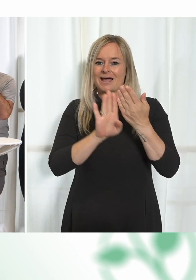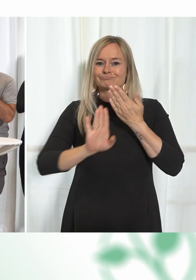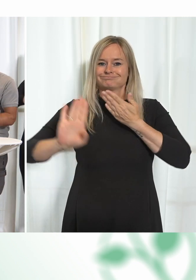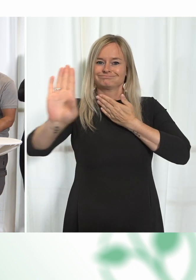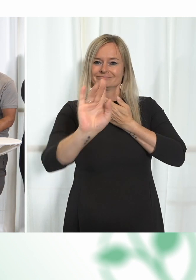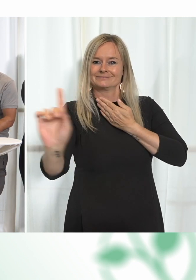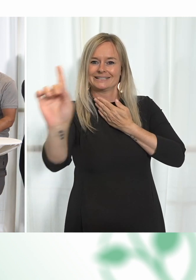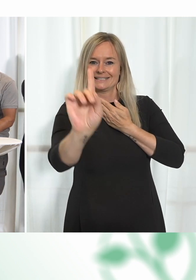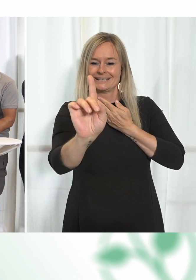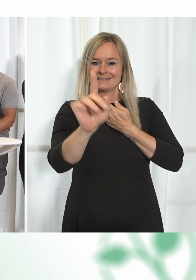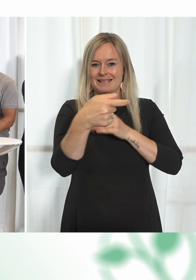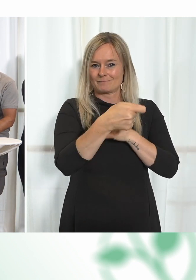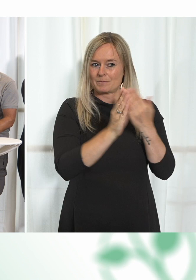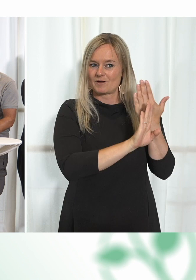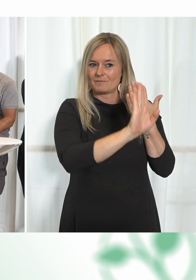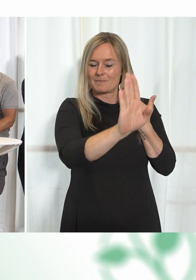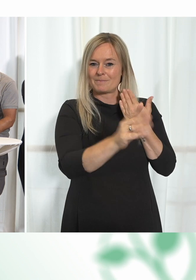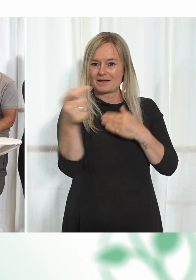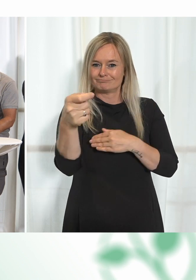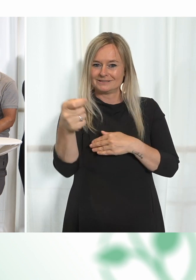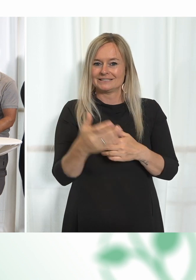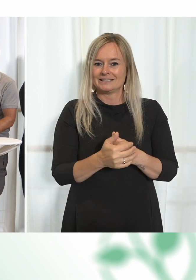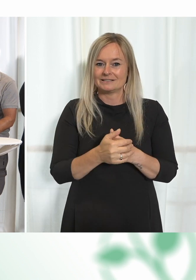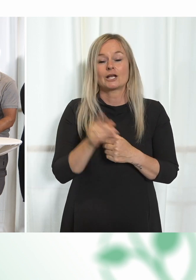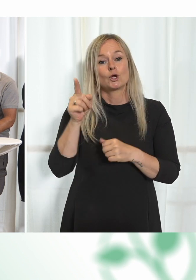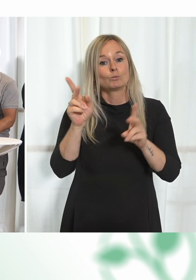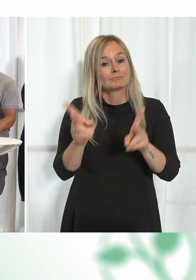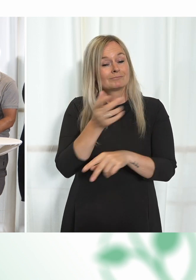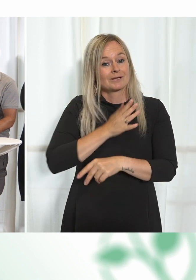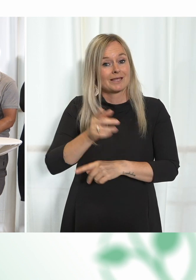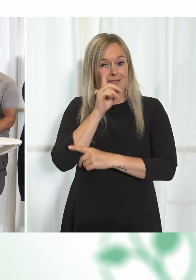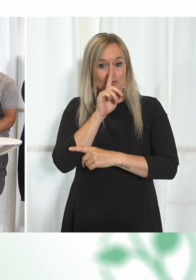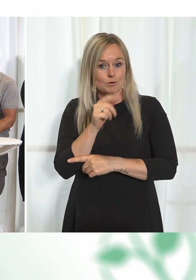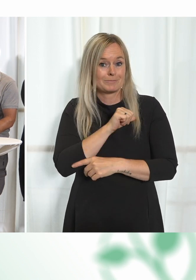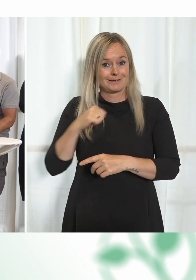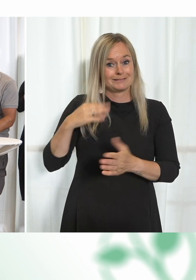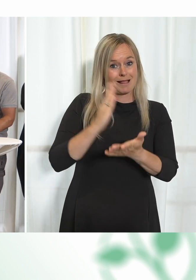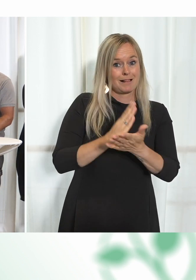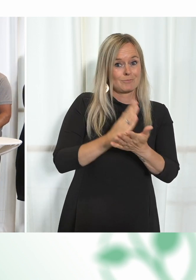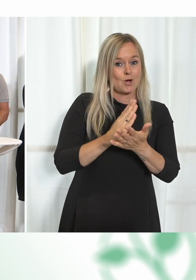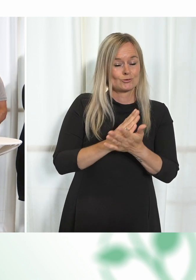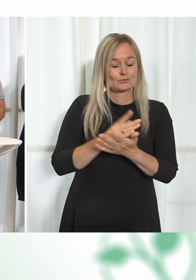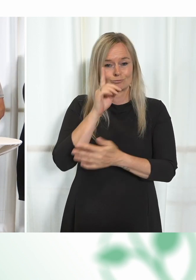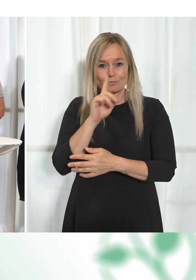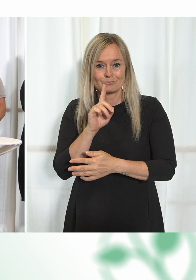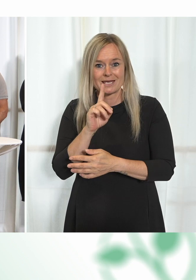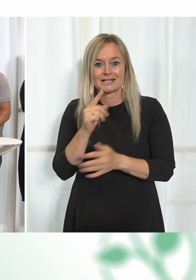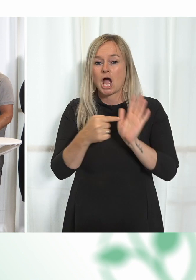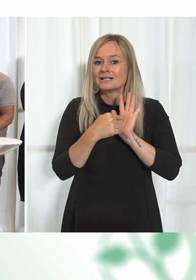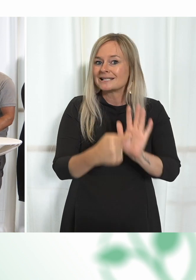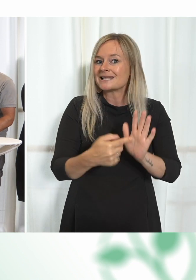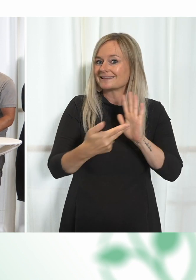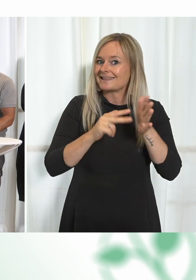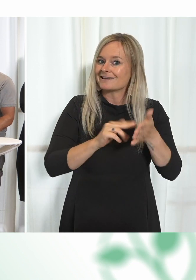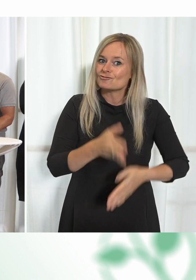vom Buffet, dann werden Sie dort es ausprobieren können. Ich habe es, wie gesagt, schon ausprobiert. Und es zeigt, dass technische Hilfsmittel oftmals die Problematiken,